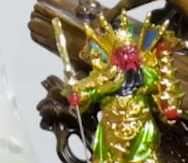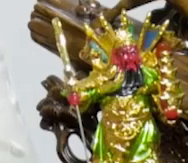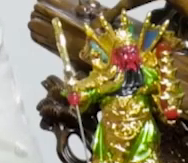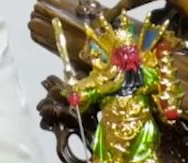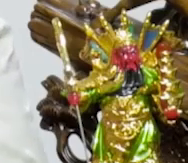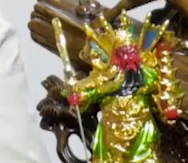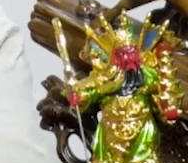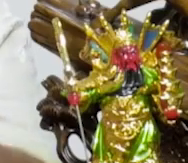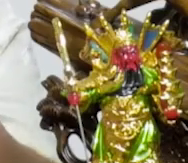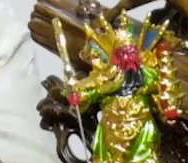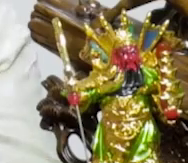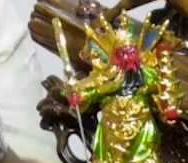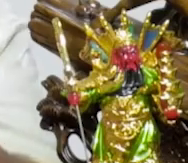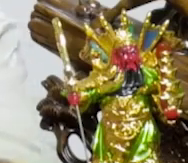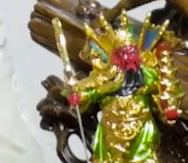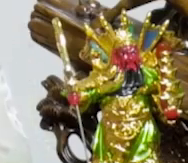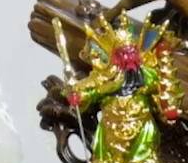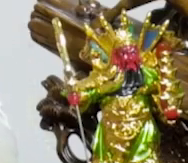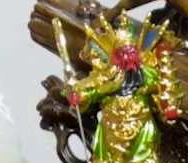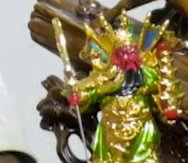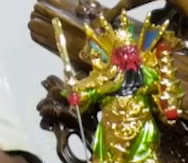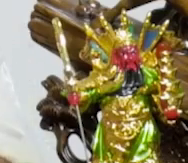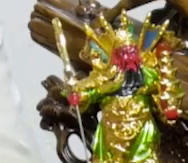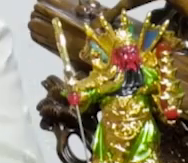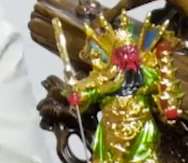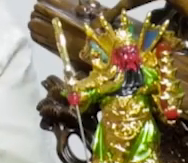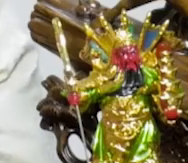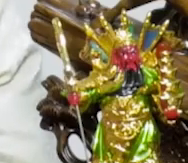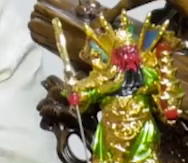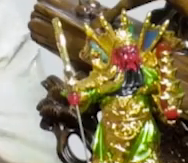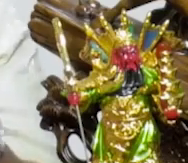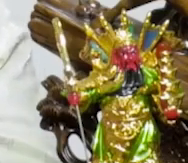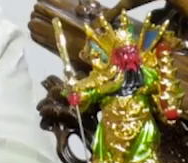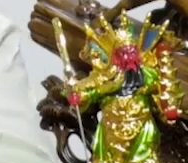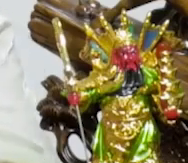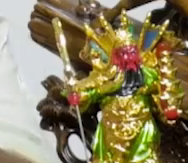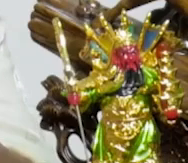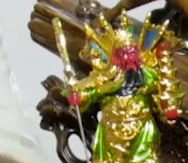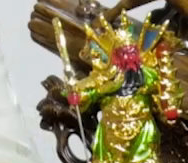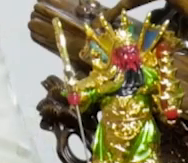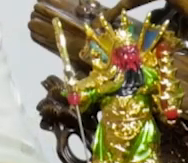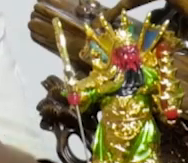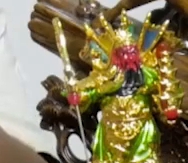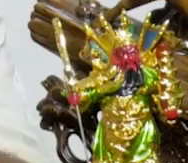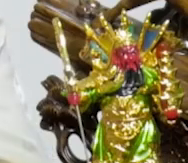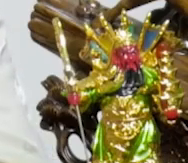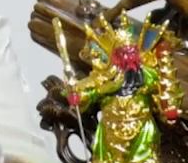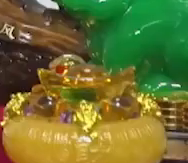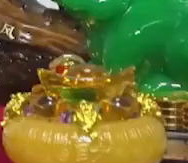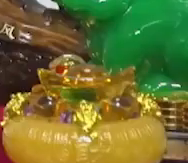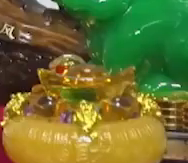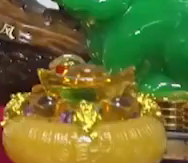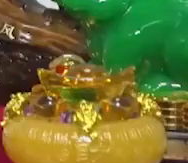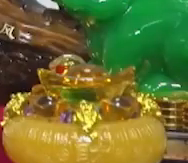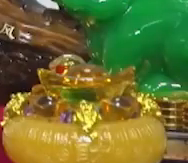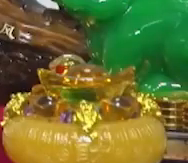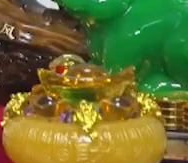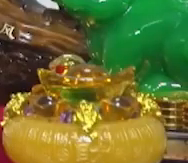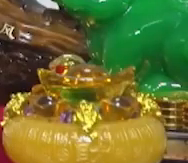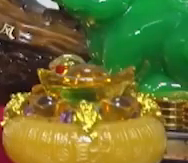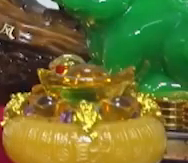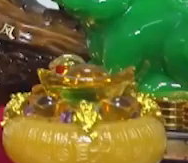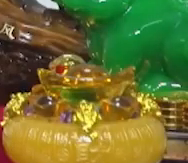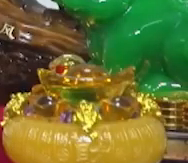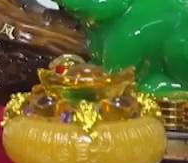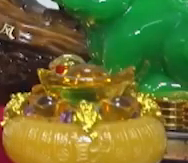good. Huwag kalimutan magsuot ng rose quartz sa left hand para ma-enhance ang happy love star. Pink at 19 ang